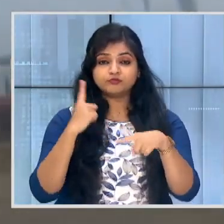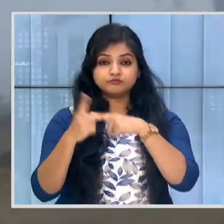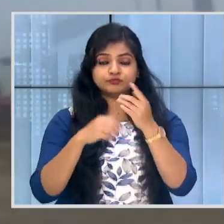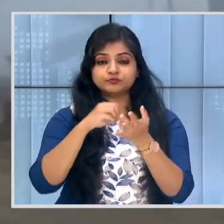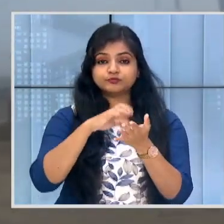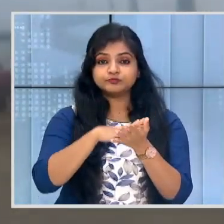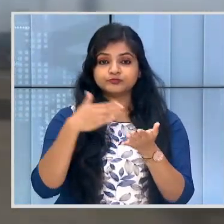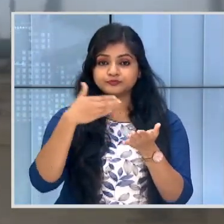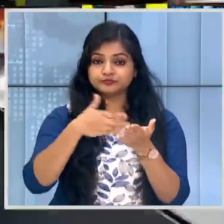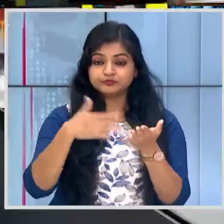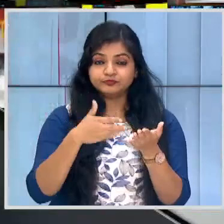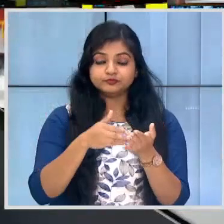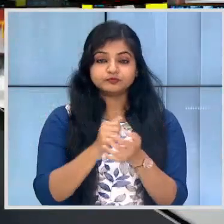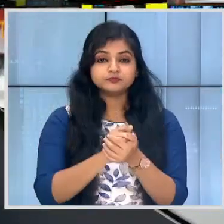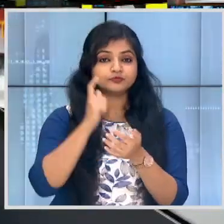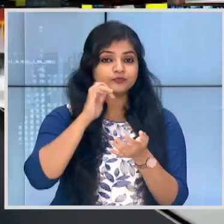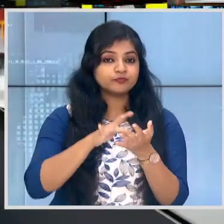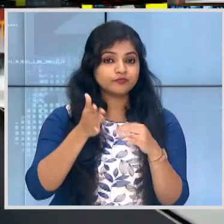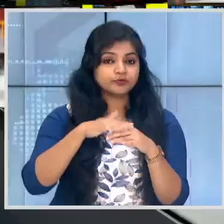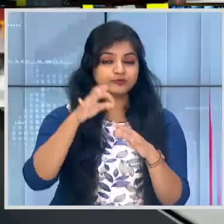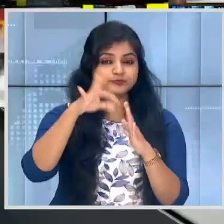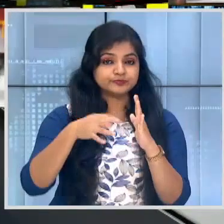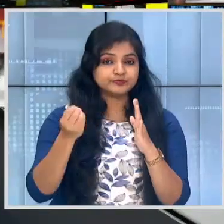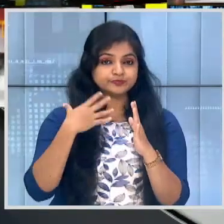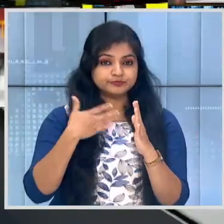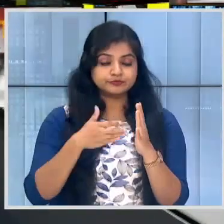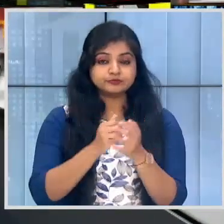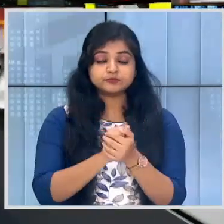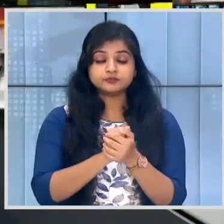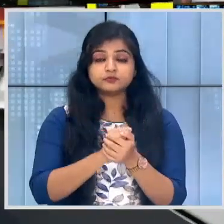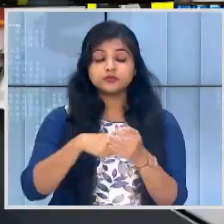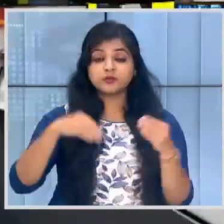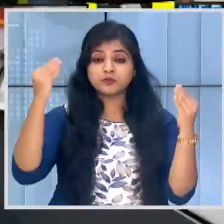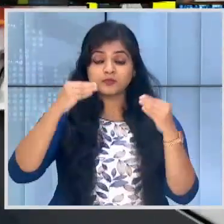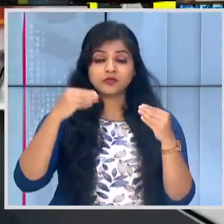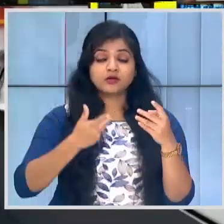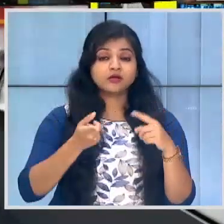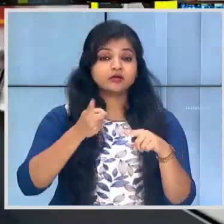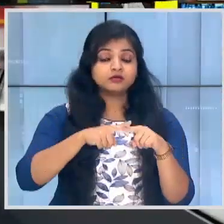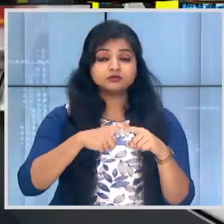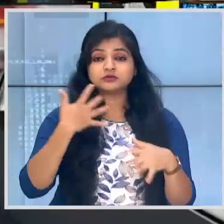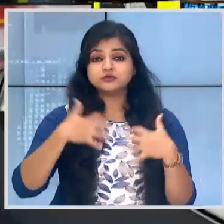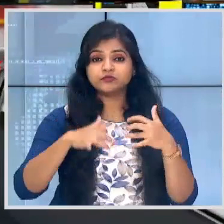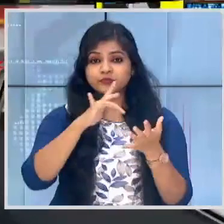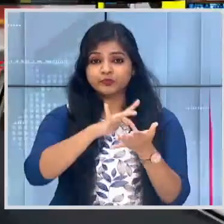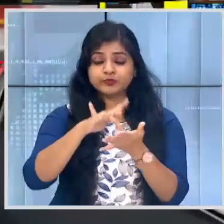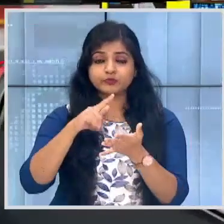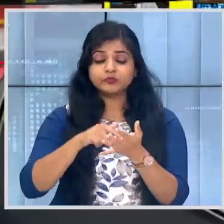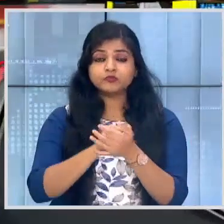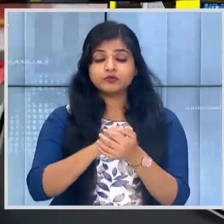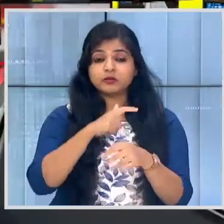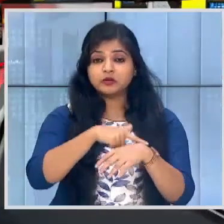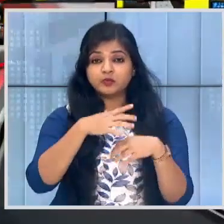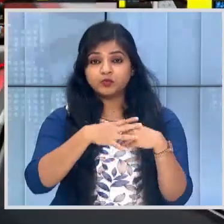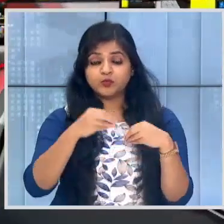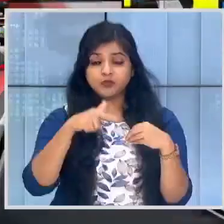പ്രവേശിച്ചത്. മനീഷ് മൂർത്തി ചെന്നൈയിൽ നിന്ന് വിവരങ്ങളുമായി ചേരുകയായിരുന്നു. മഴ നാശം വിതച്ച ഇടങ്ങളിലെല്ലാം തന്നെ വളരെയധികം